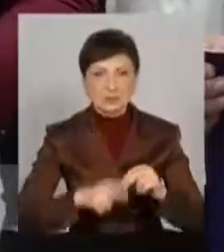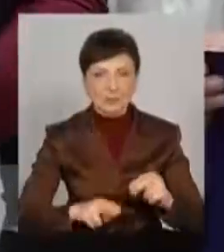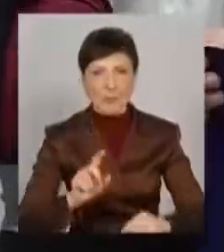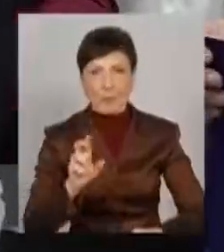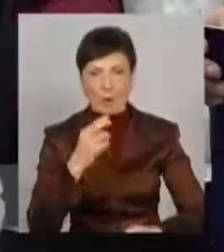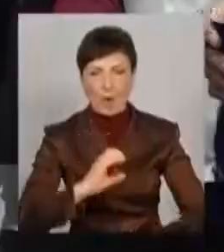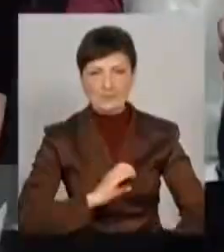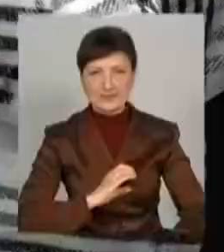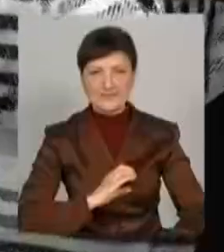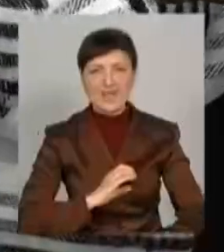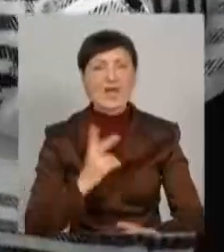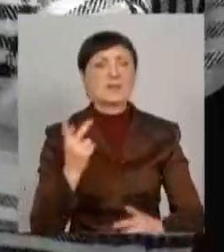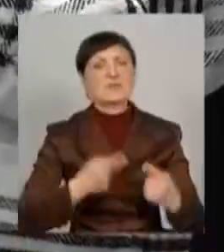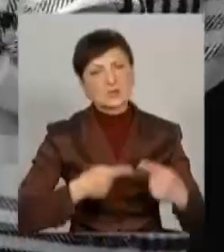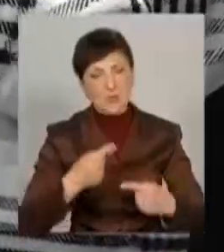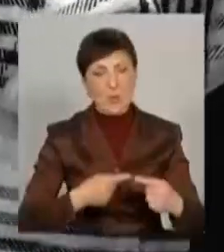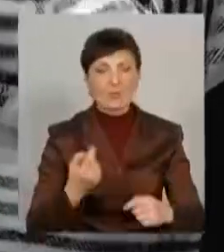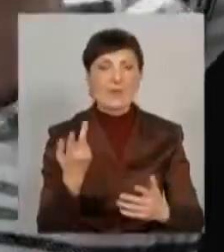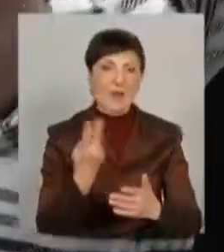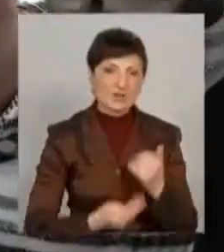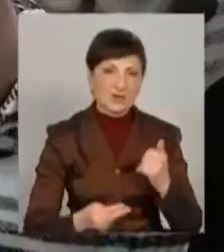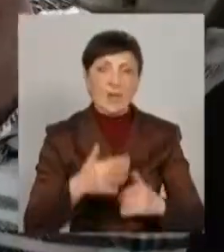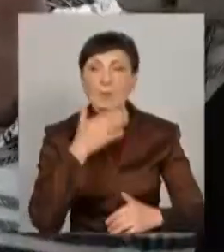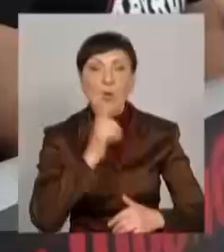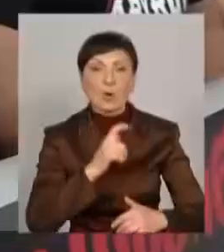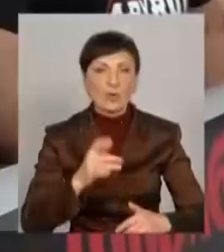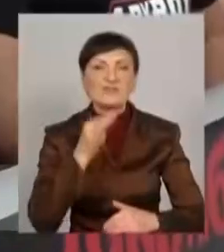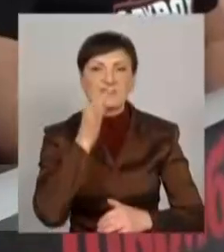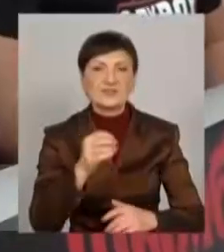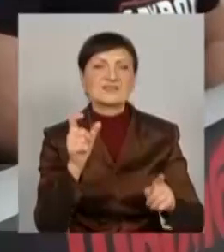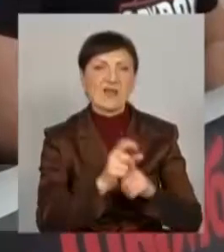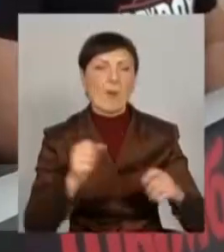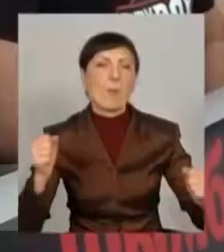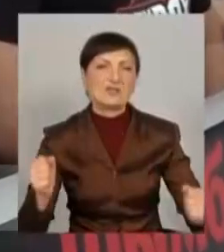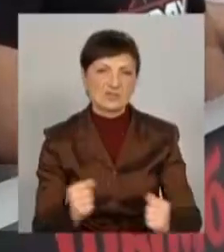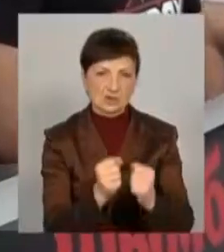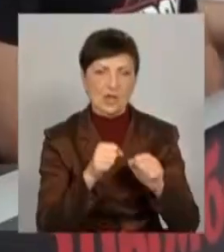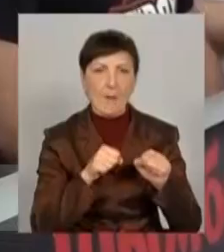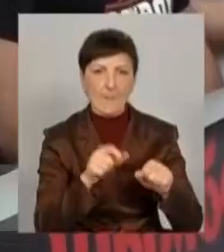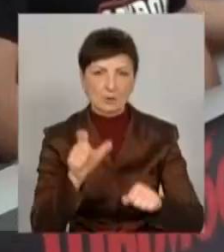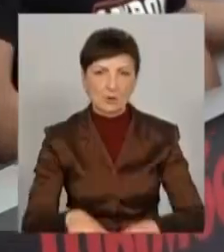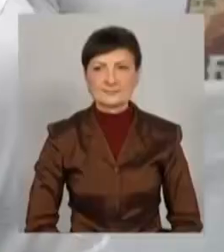бронзой. Несмотря на спорное поражение, большинство болельщиков выразили слова поддержки боксеру.